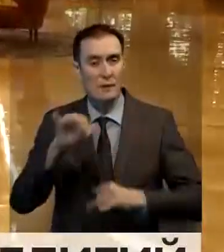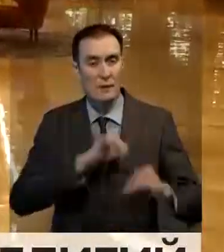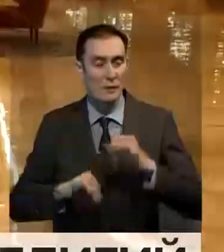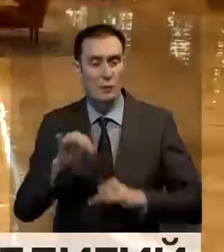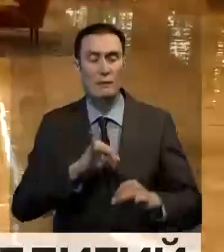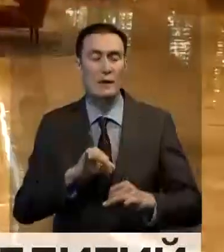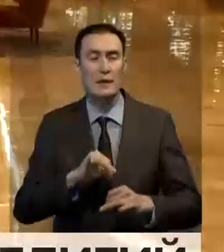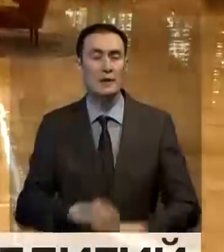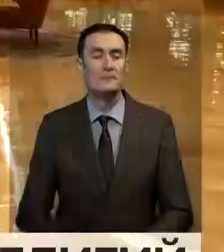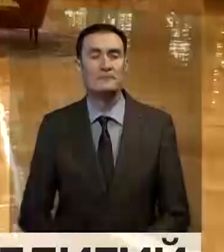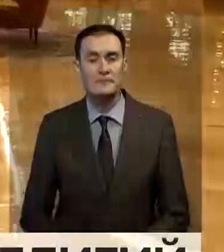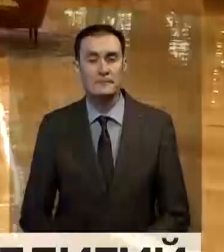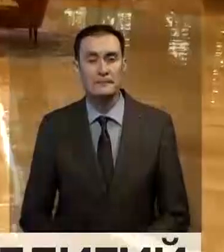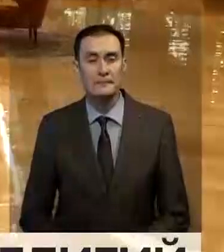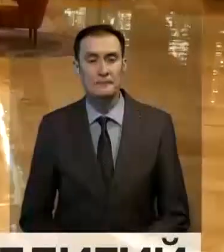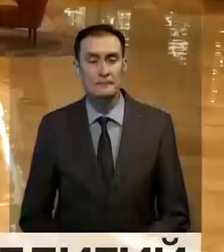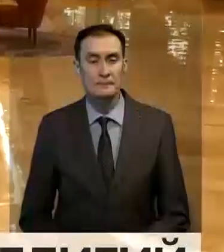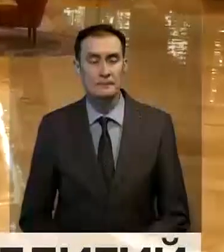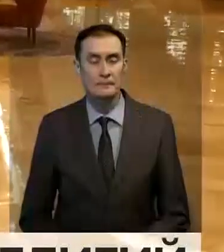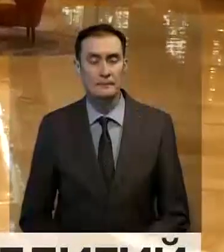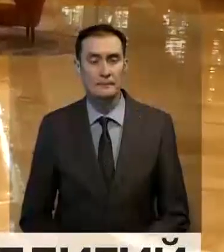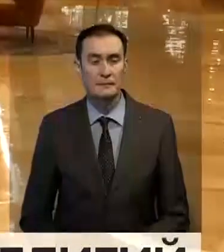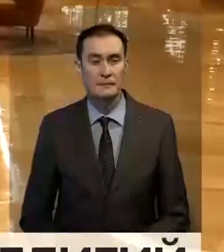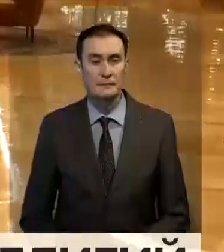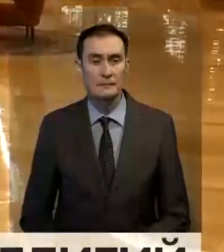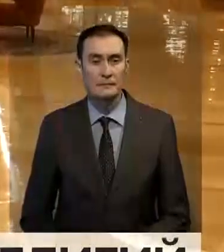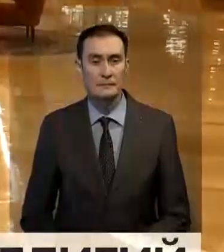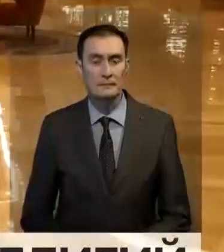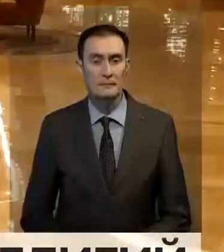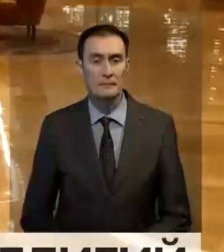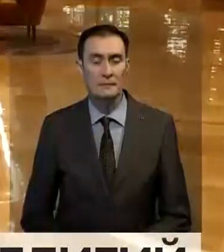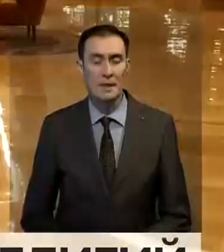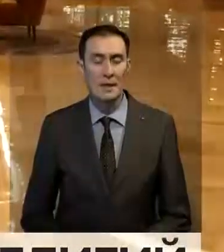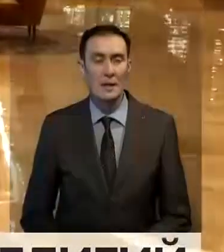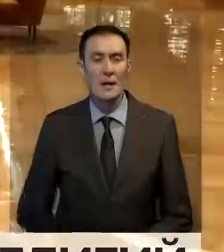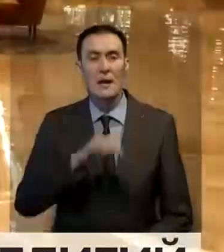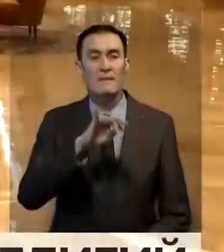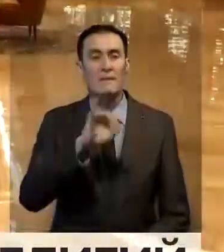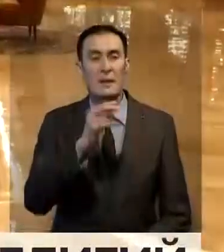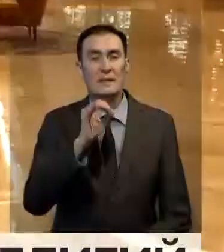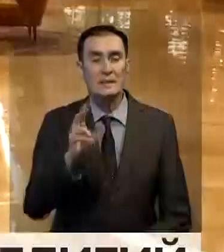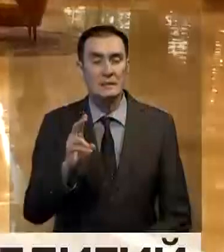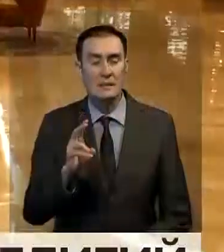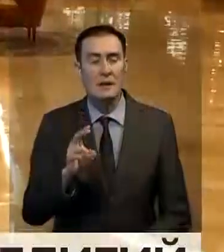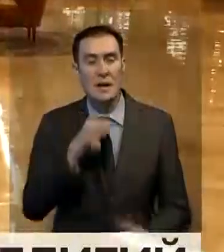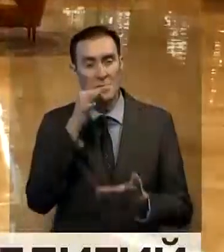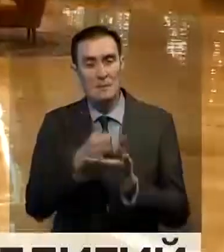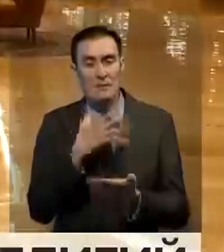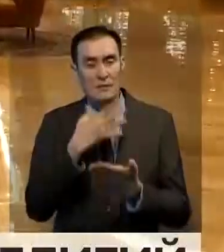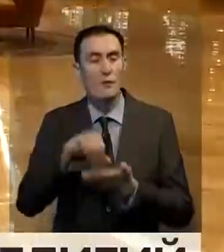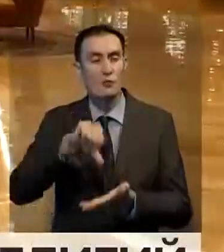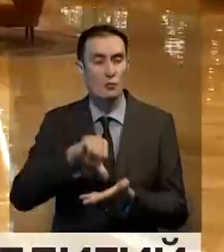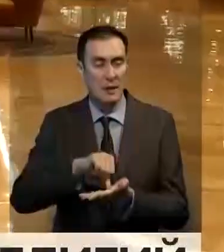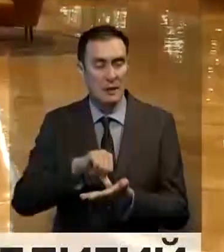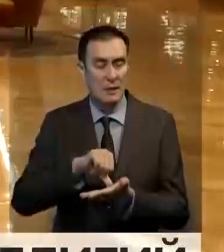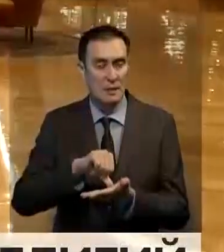духовных лидеров мира для налаживания межрелигиозного диалога. Папа Римский Франциск отметил в своем выступлении, в